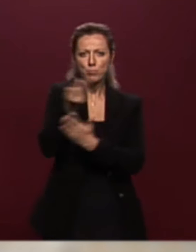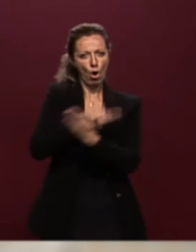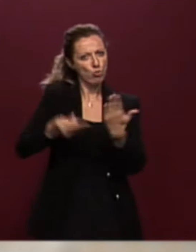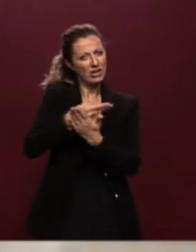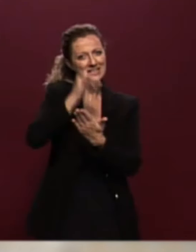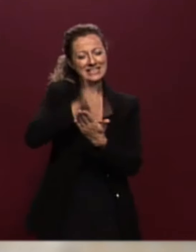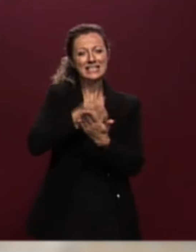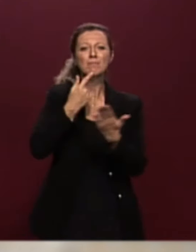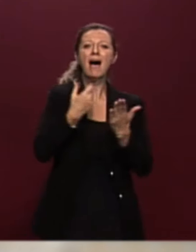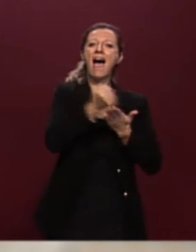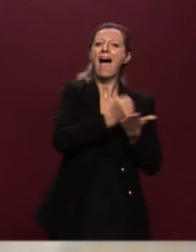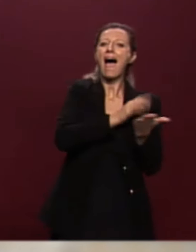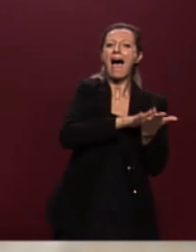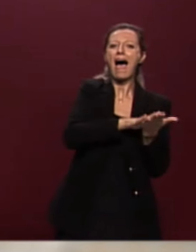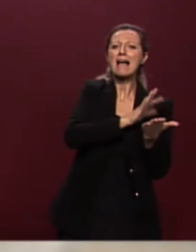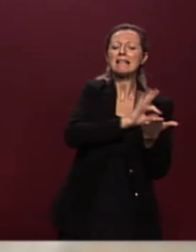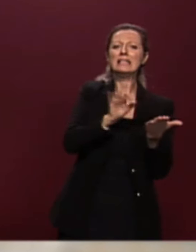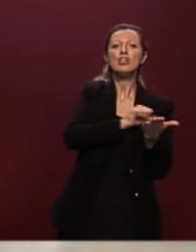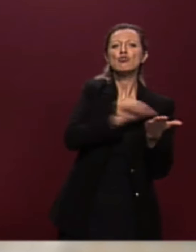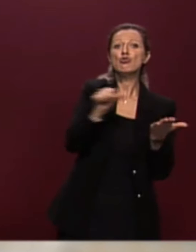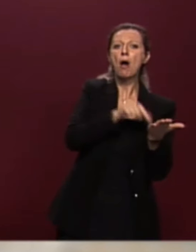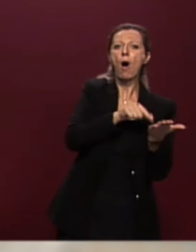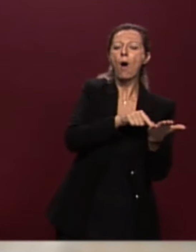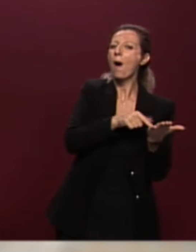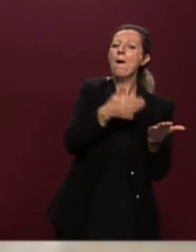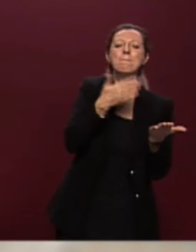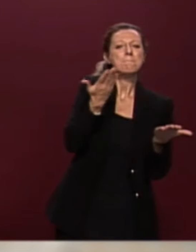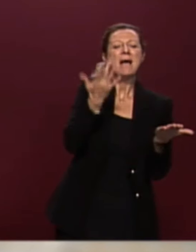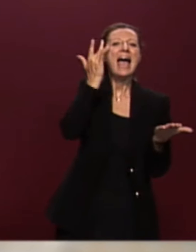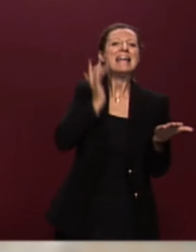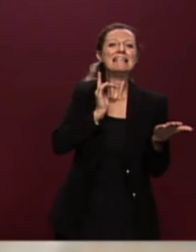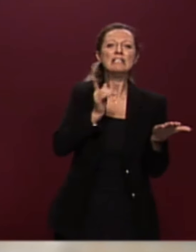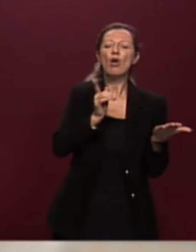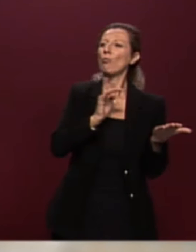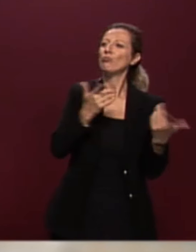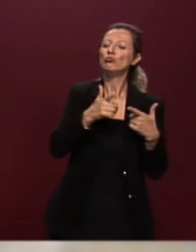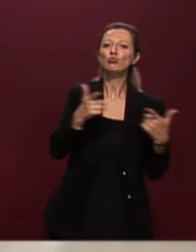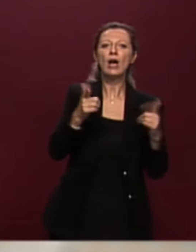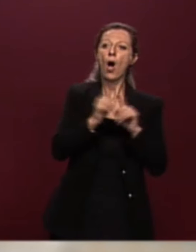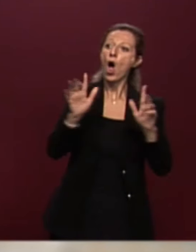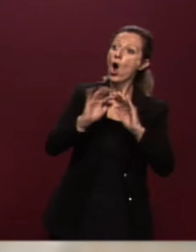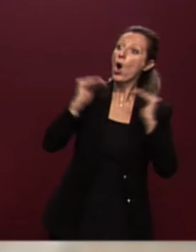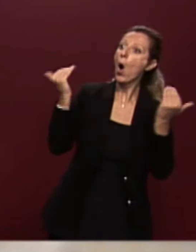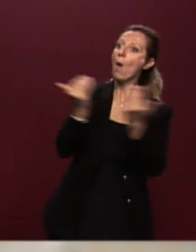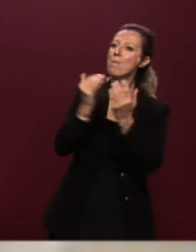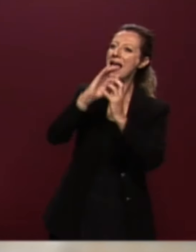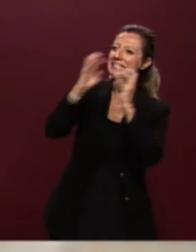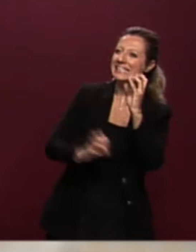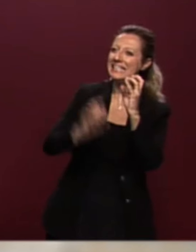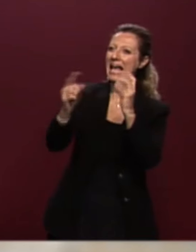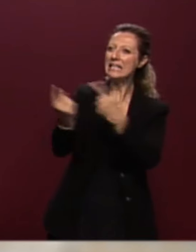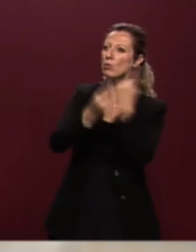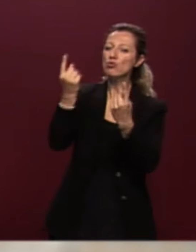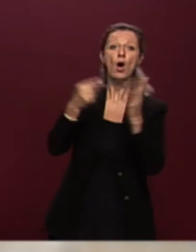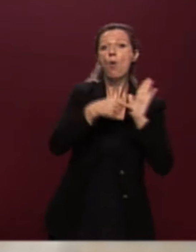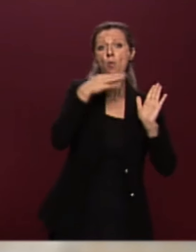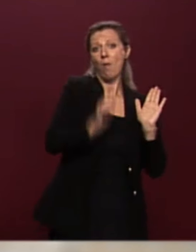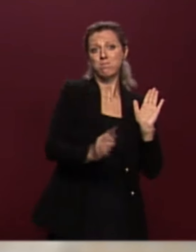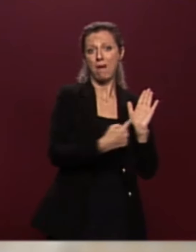presi singolarmente rischiano di non rappresentare compiutamente la complessità di cui sono parte.